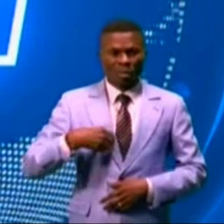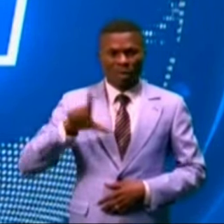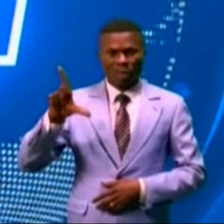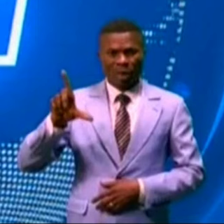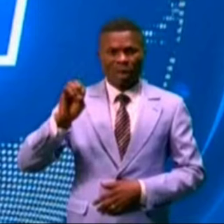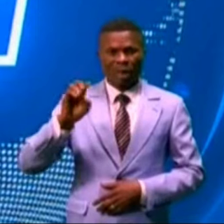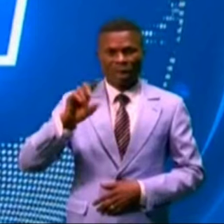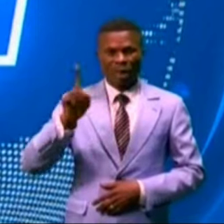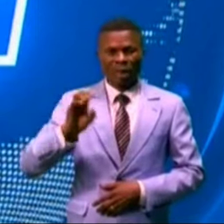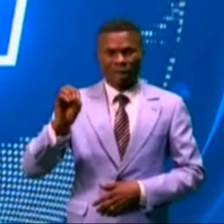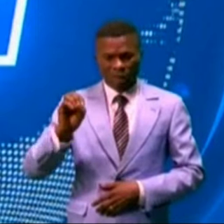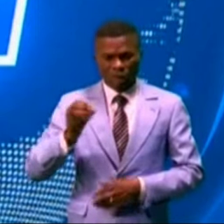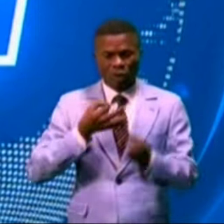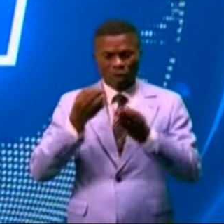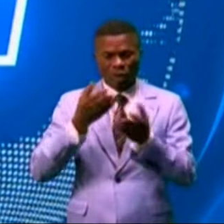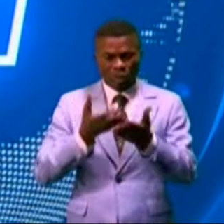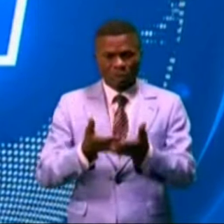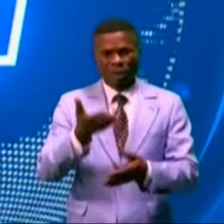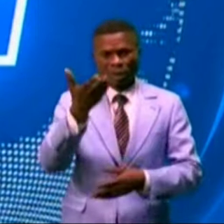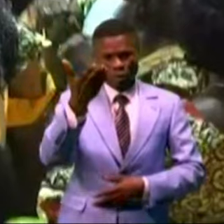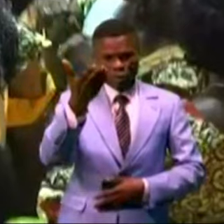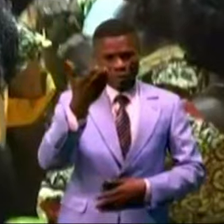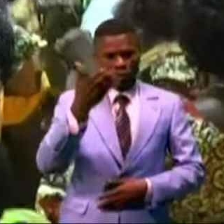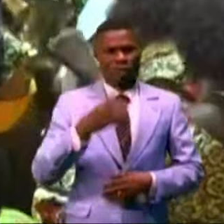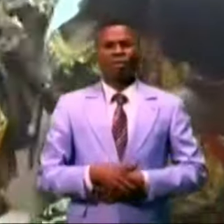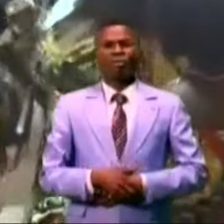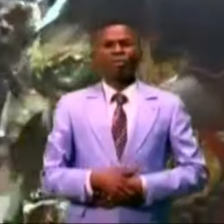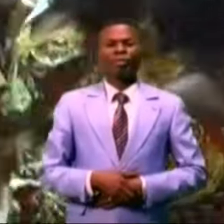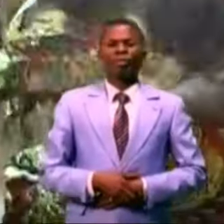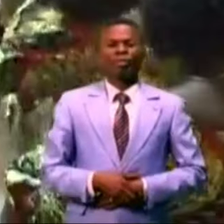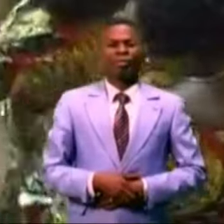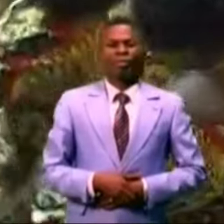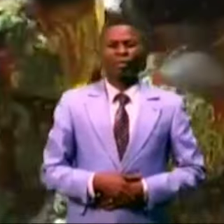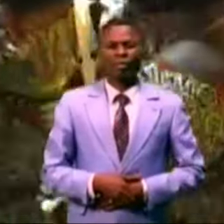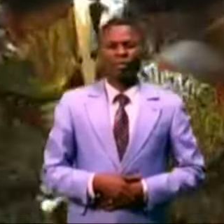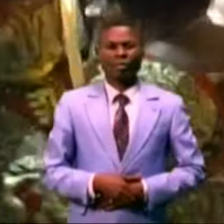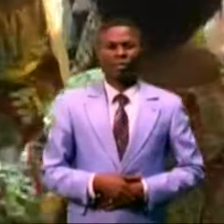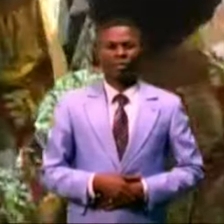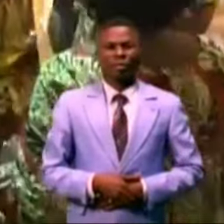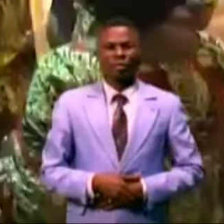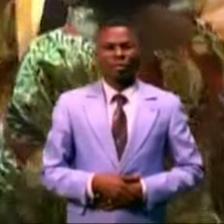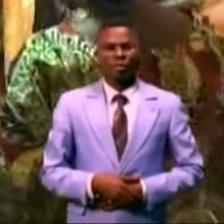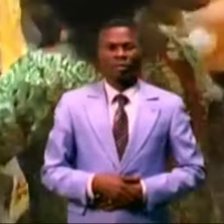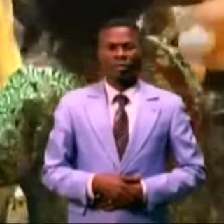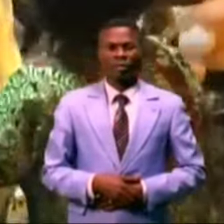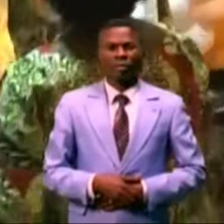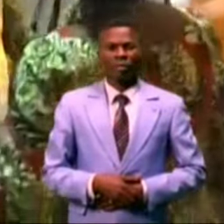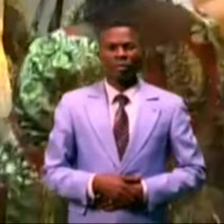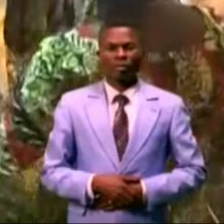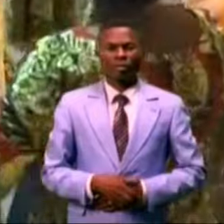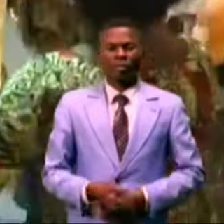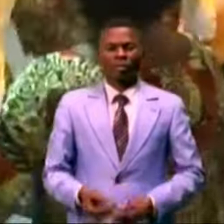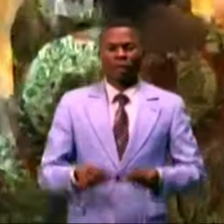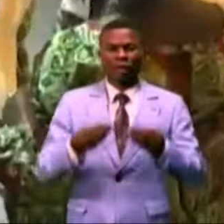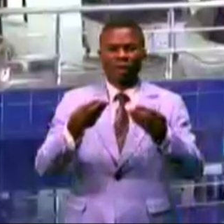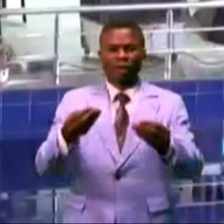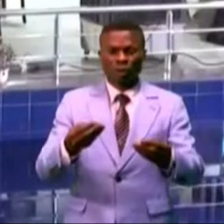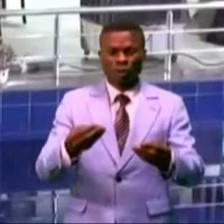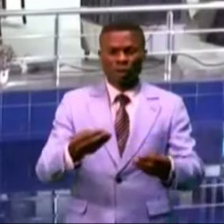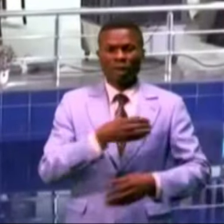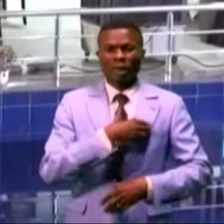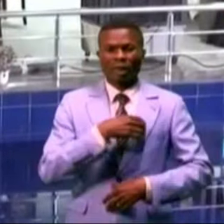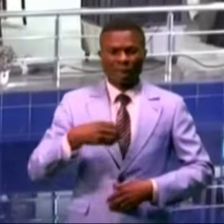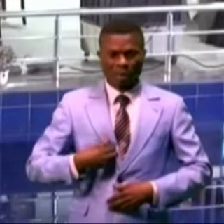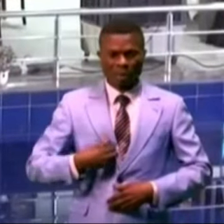Tony Duma ont signé ce reportage. C'est dans les soucis de permettre à la femme de briser le plafond de verre